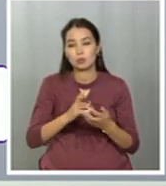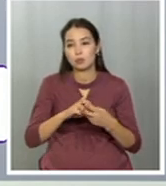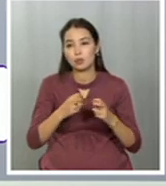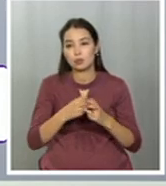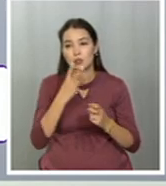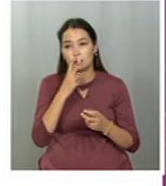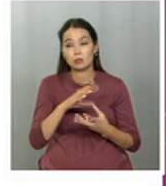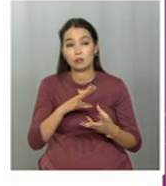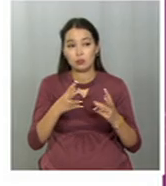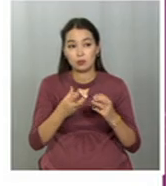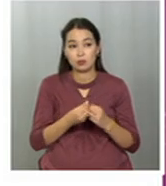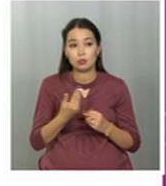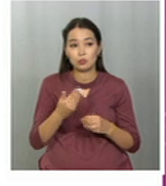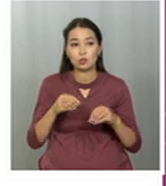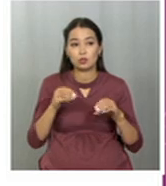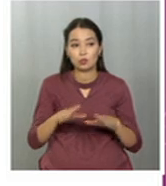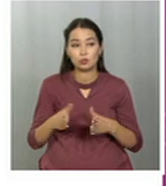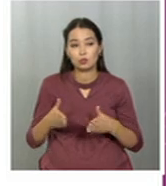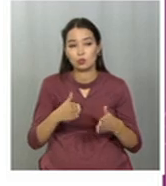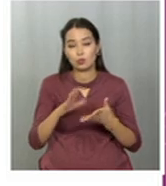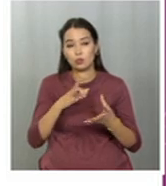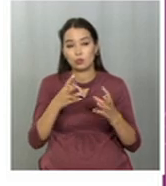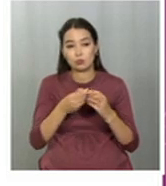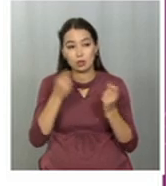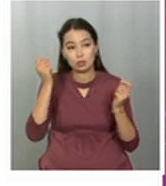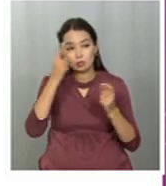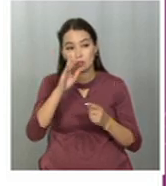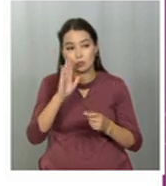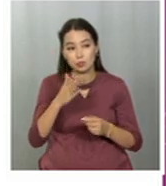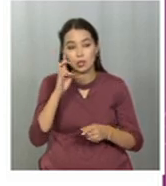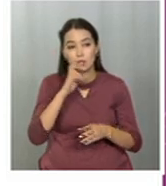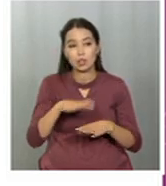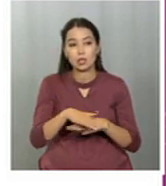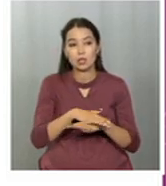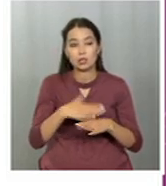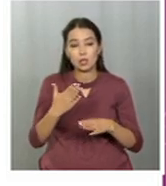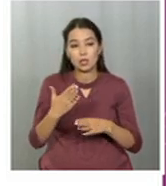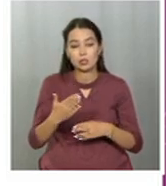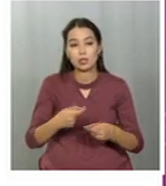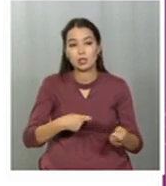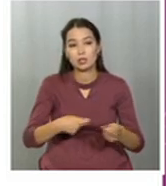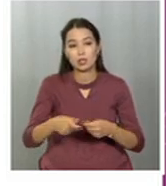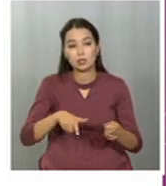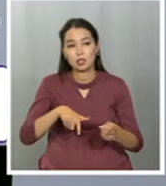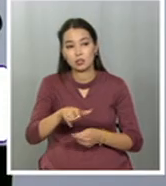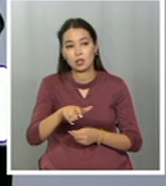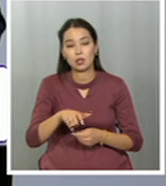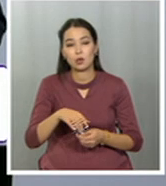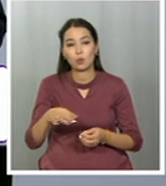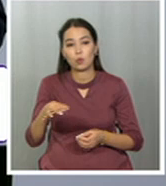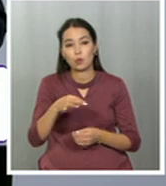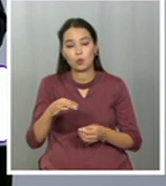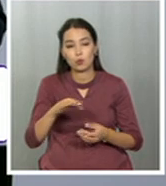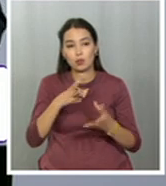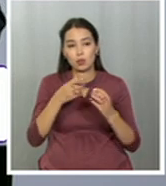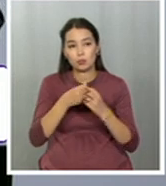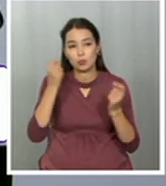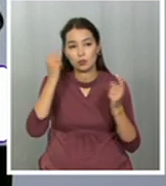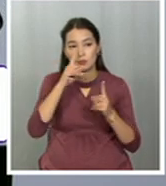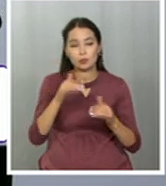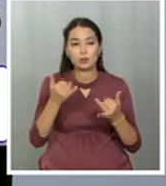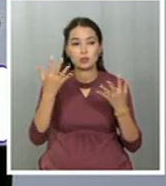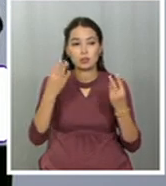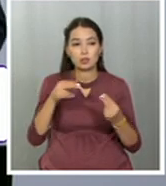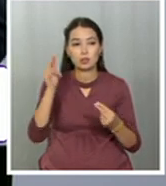шешу жолдарын ұсынуды үйренесіздер. Еліміздің трансшекаралық өзендерін жіктейсіздер. Оқушылар, енді бүгінгі